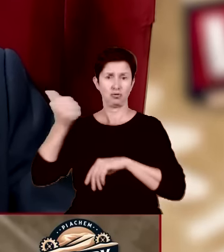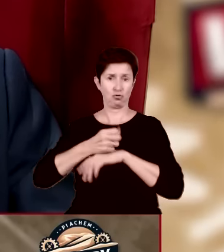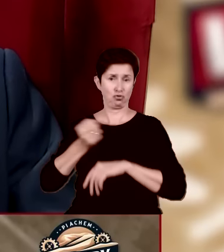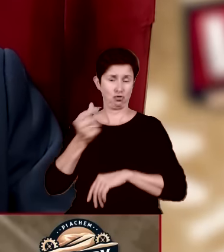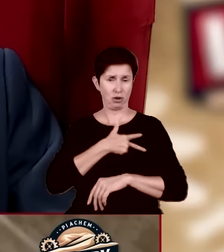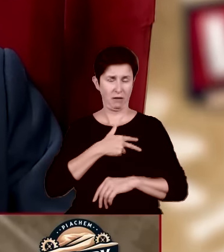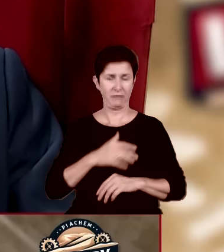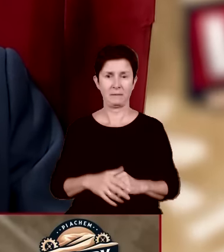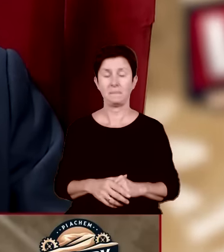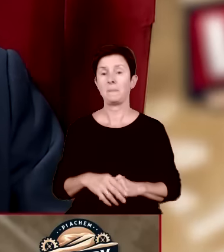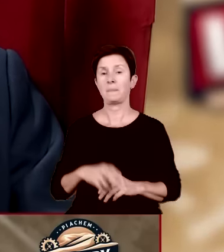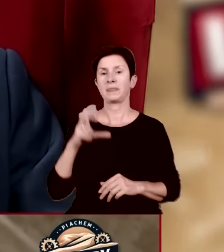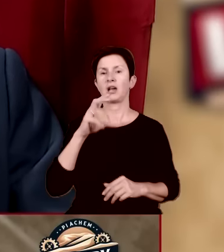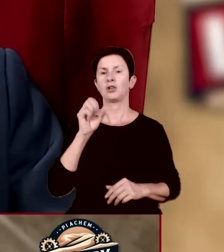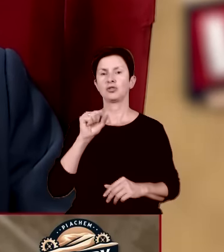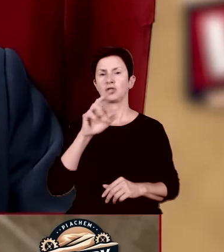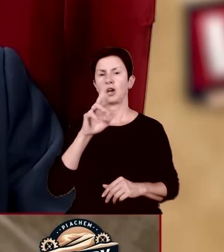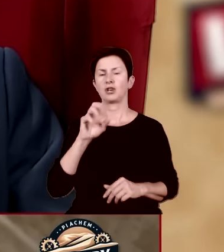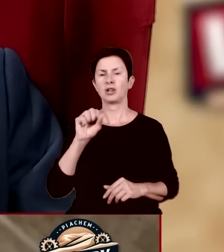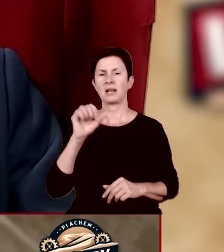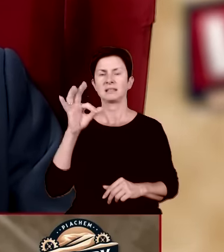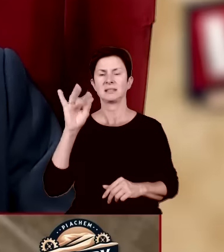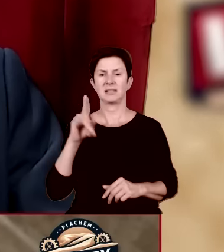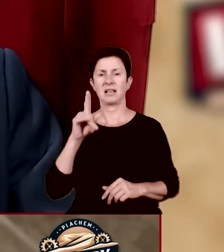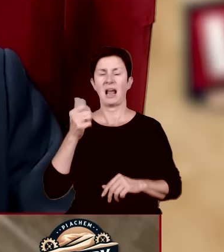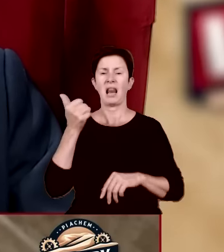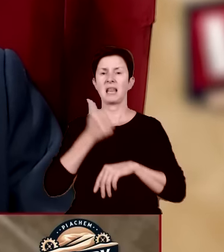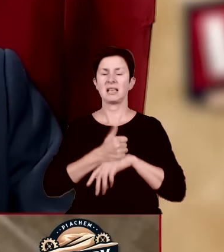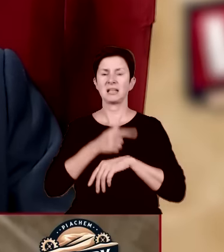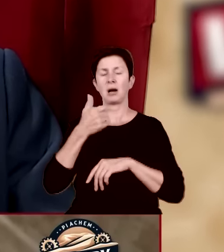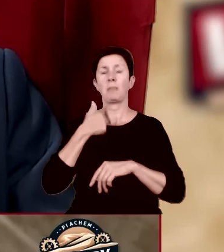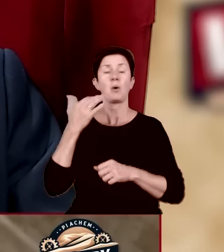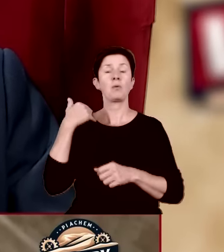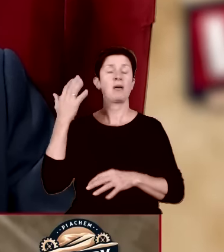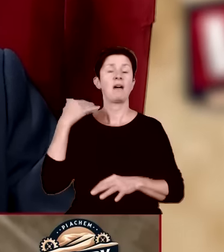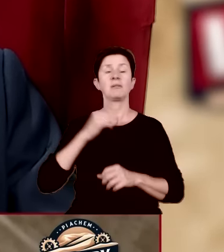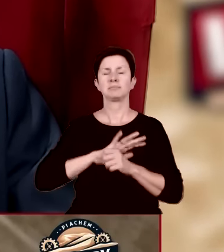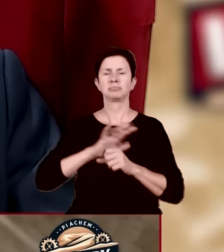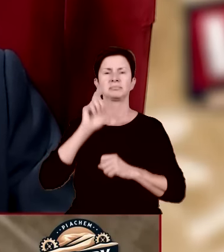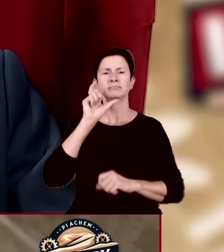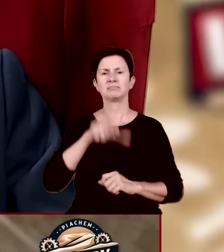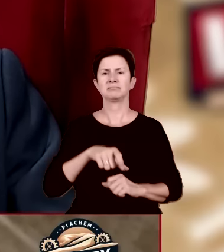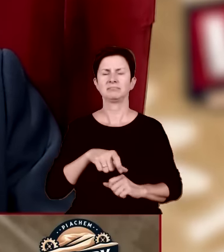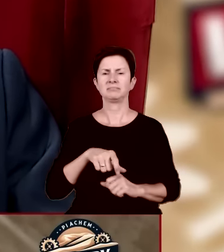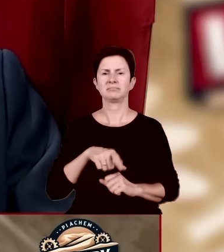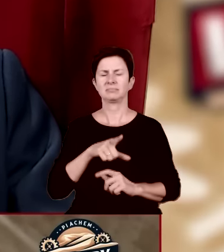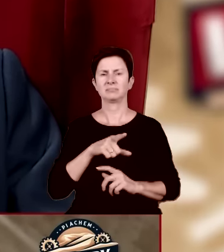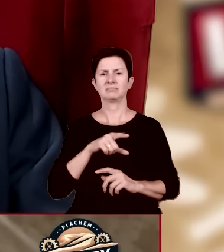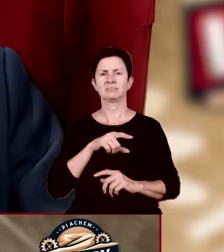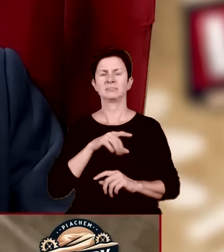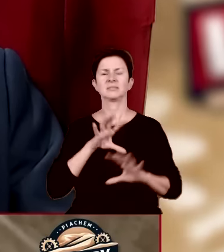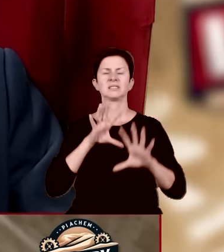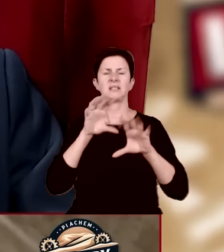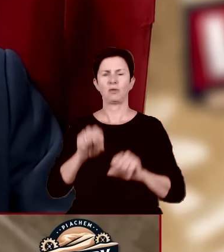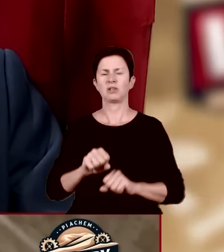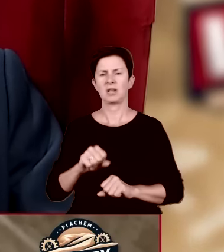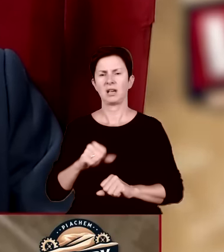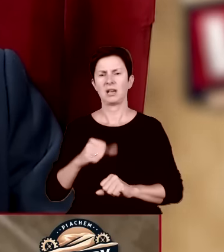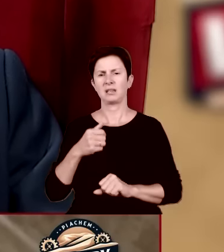że Czarzasty jako lider zasłynął również ze skrajnego zawłaszczania mediów publicznych w